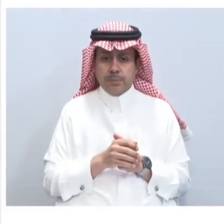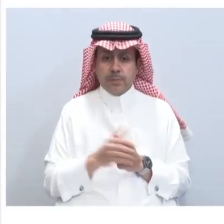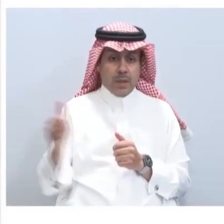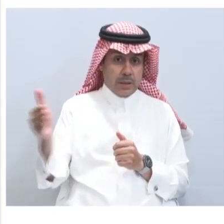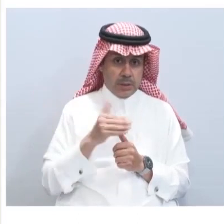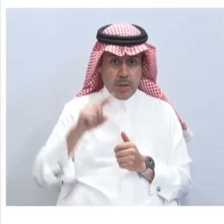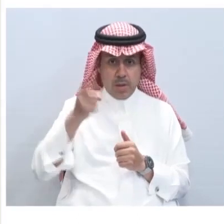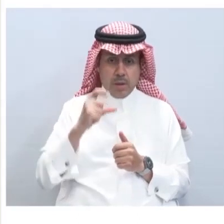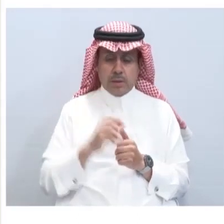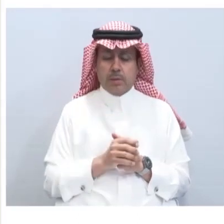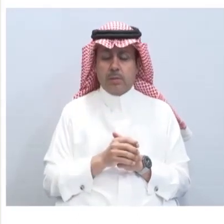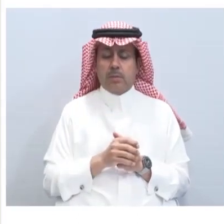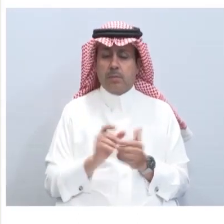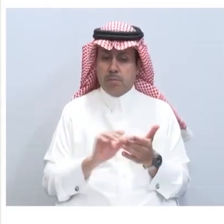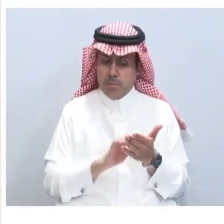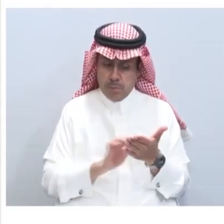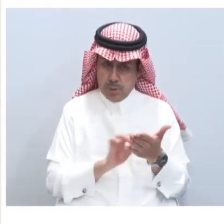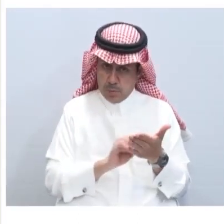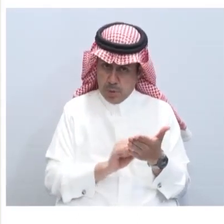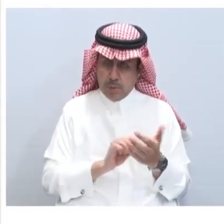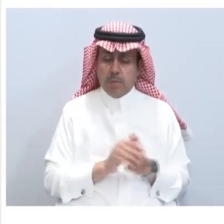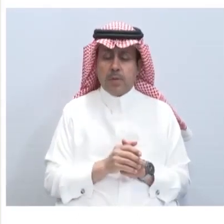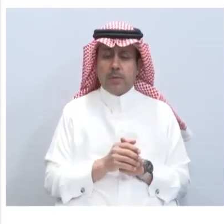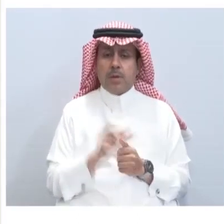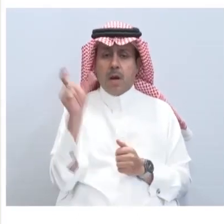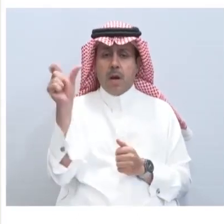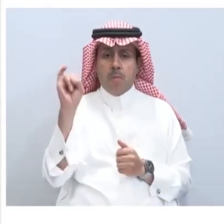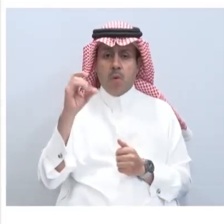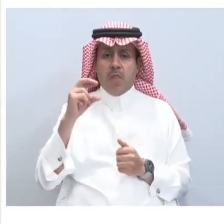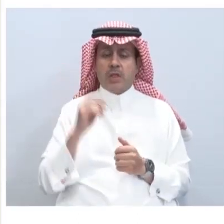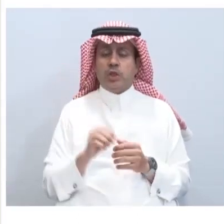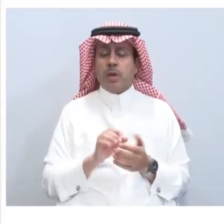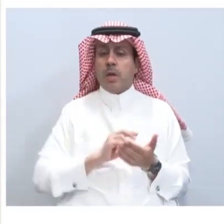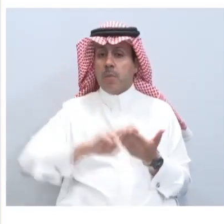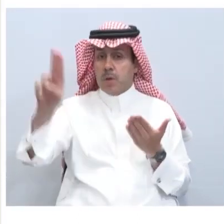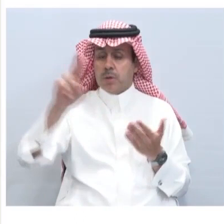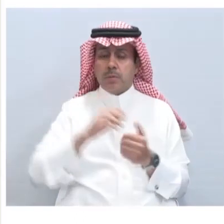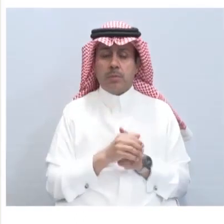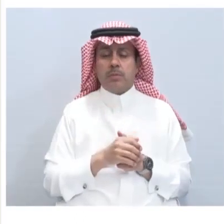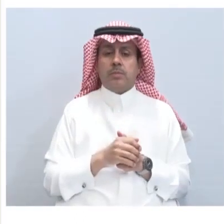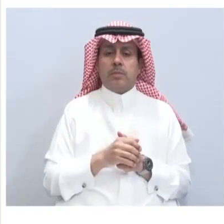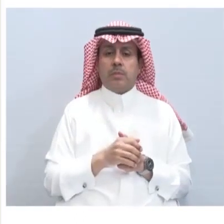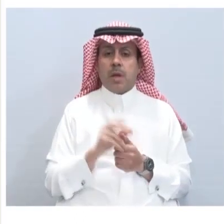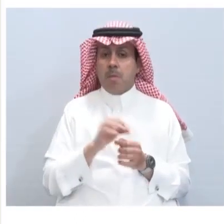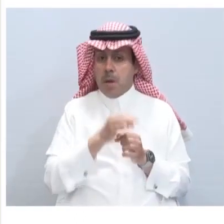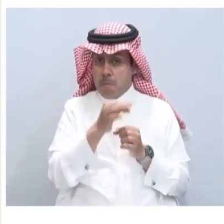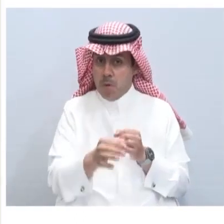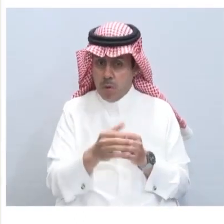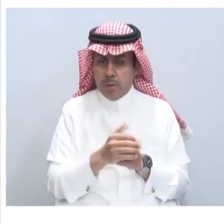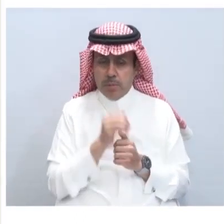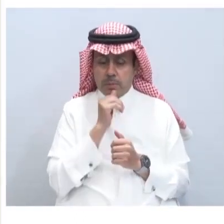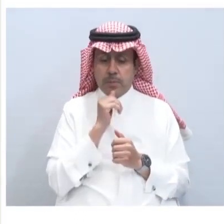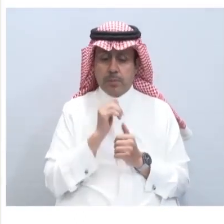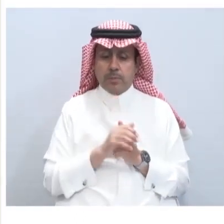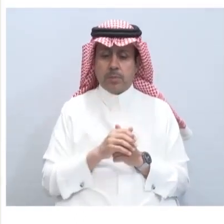الرد بعد تعبئه النموذج المخصص لذلك عبر البريد الالكتروني ومن تلك المواقع ما هو عام